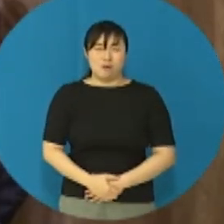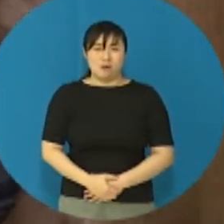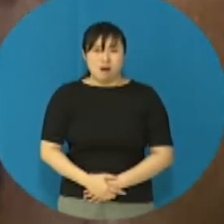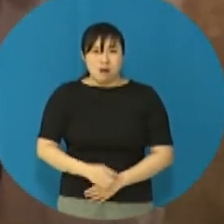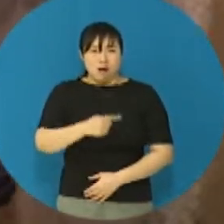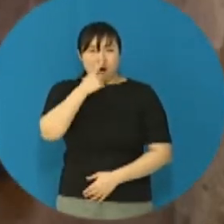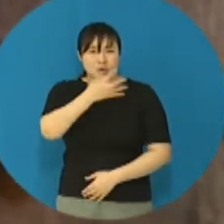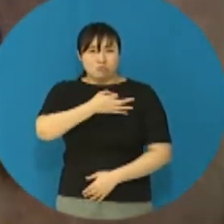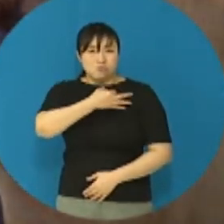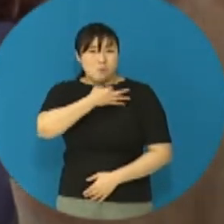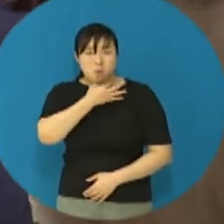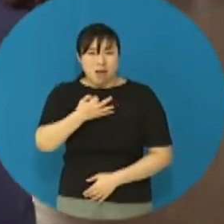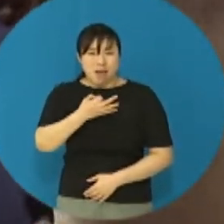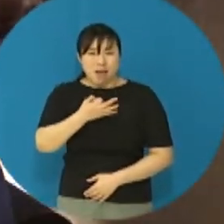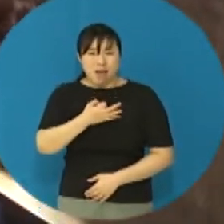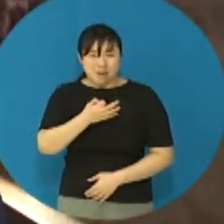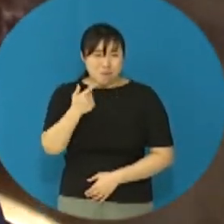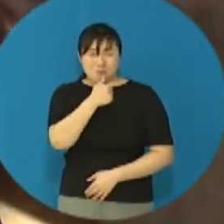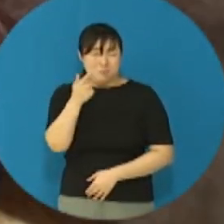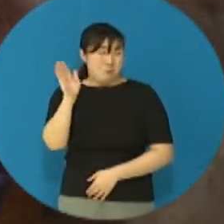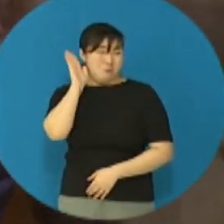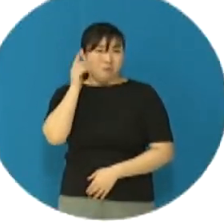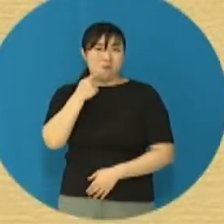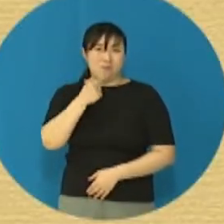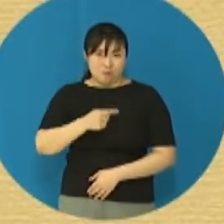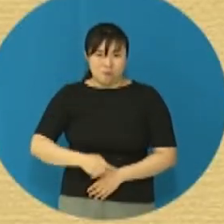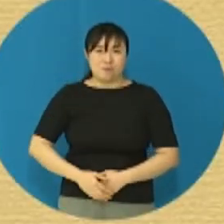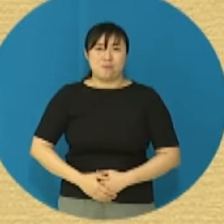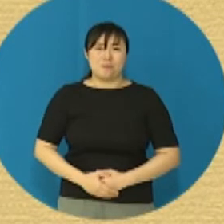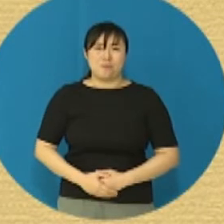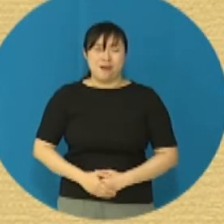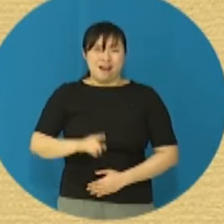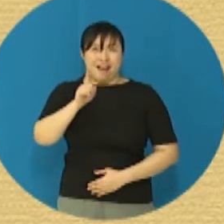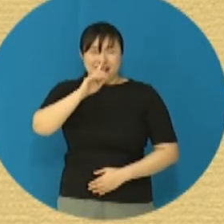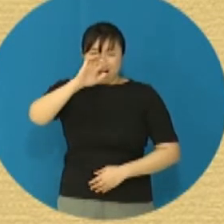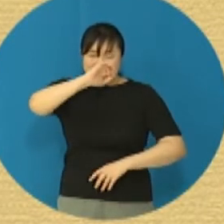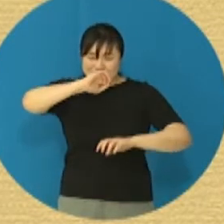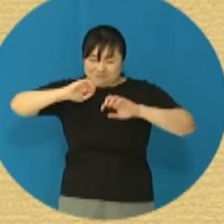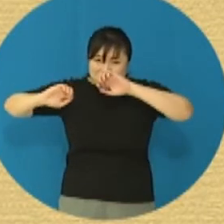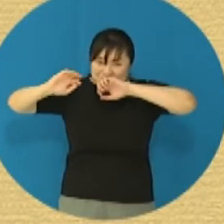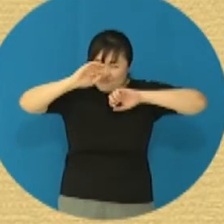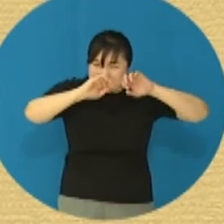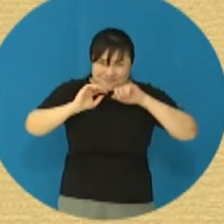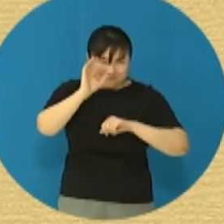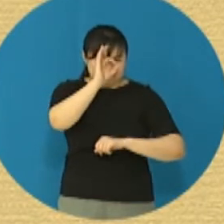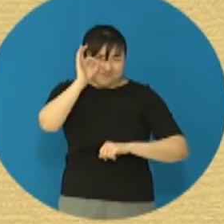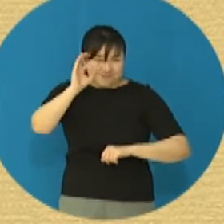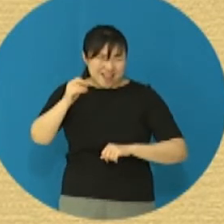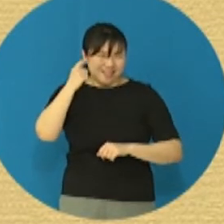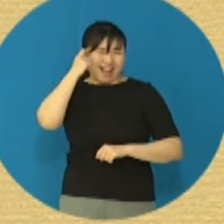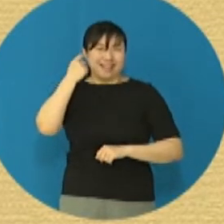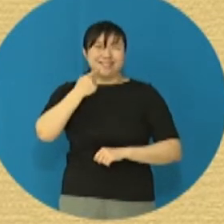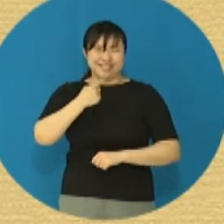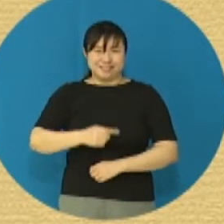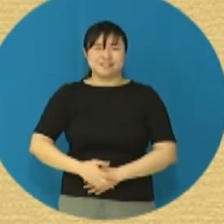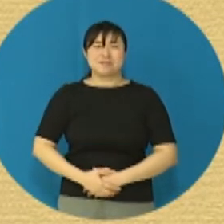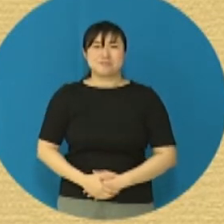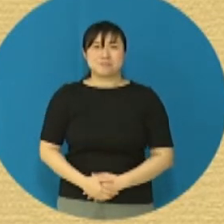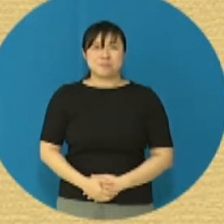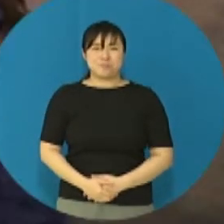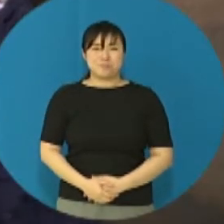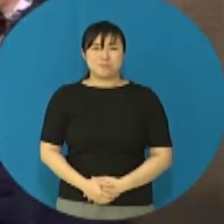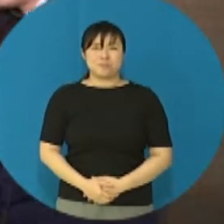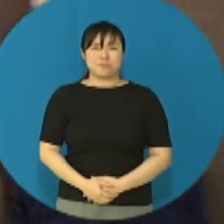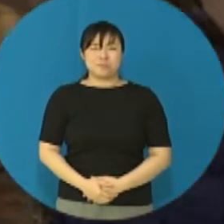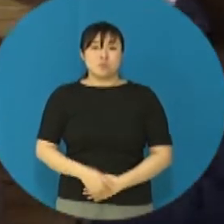声が響きますね。なんだか探検してるみたいですね。 ここにはですね、